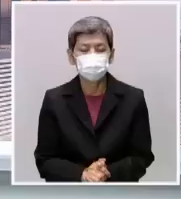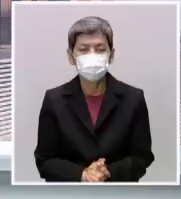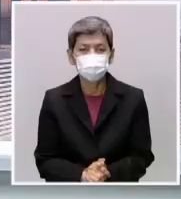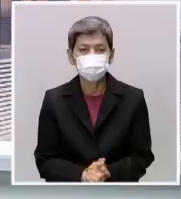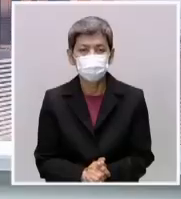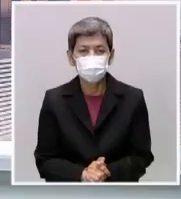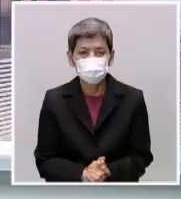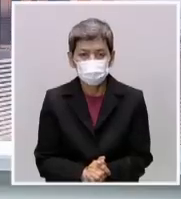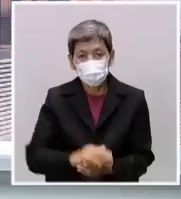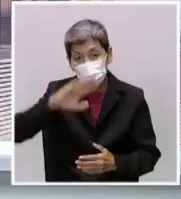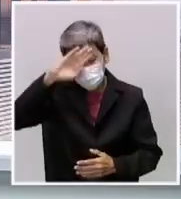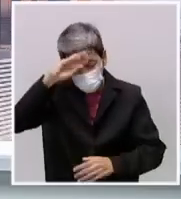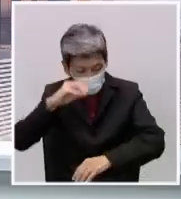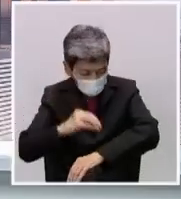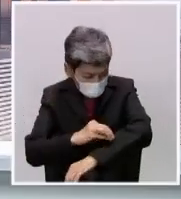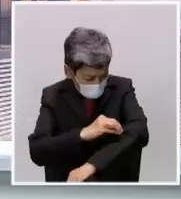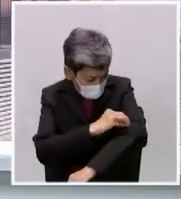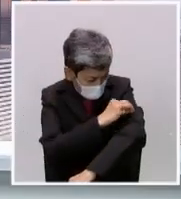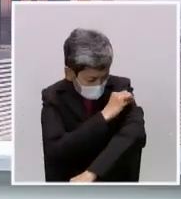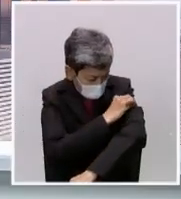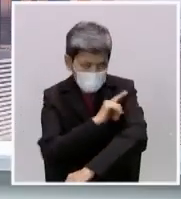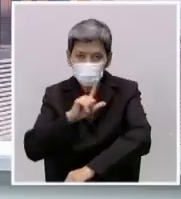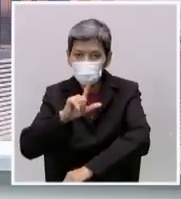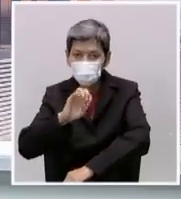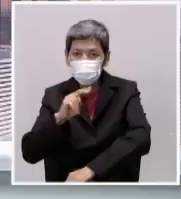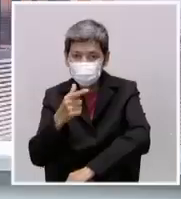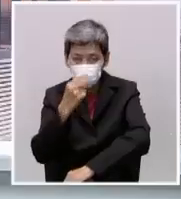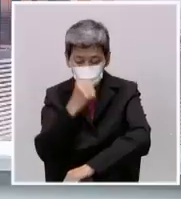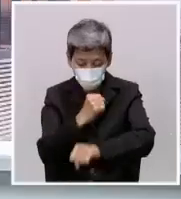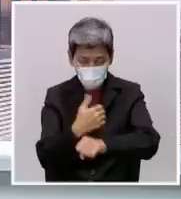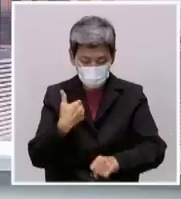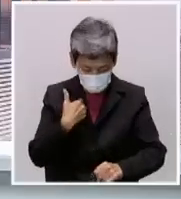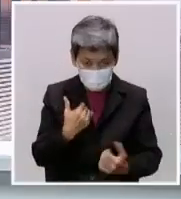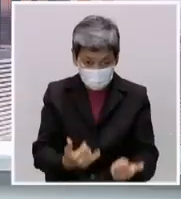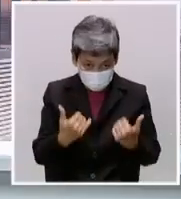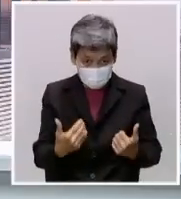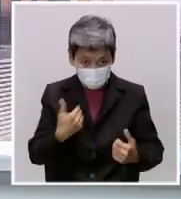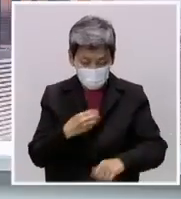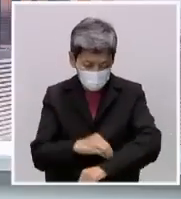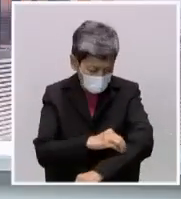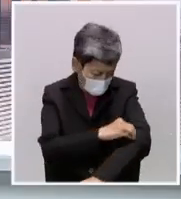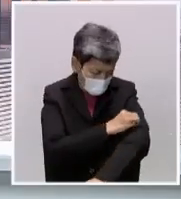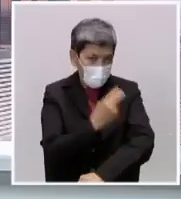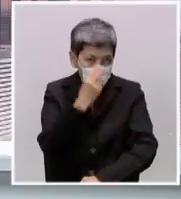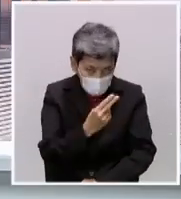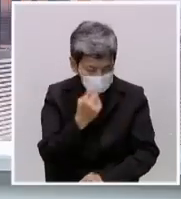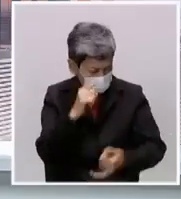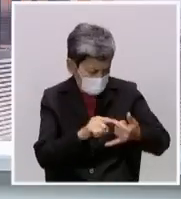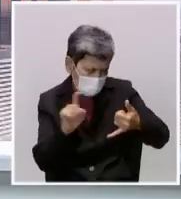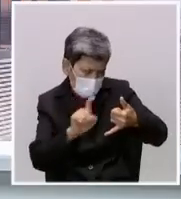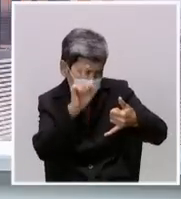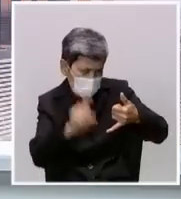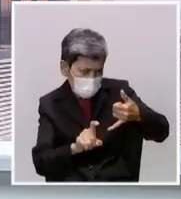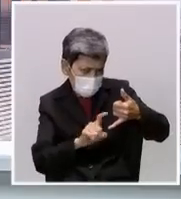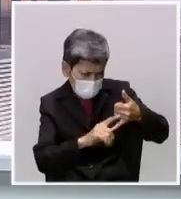ส่วนเรื่องของโรคฝีดาษลิงเป็นประเด็นที่องค์การอนามัยโลกจับตาเรื่องนี้อย่างใกล้ชิดนะคะคุณผู้ชมตอนนี้มีการพบผู้ต้องสงสัยติดเ